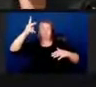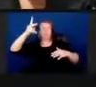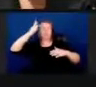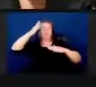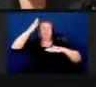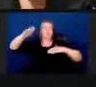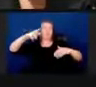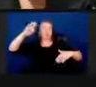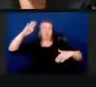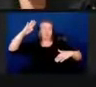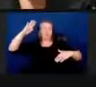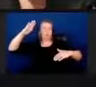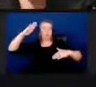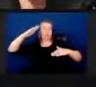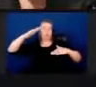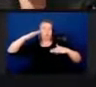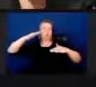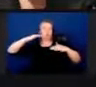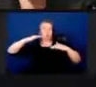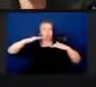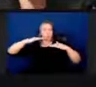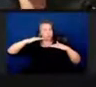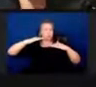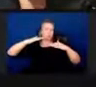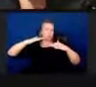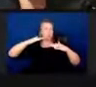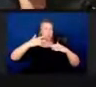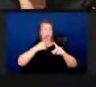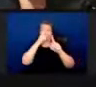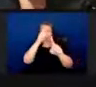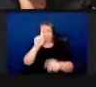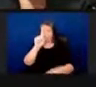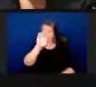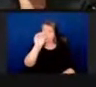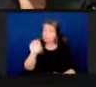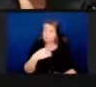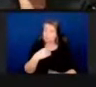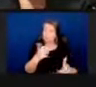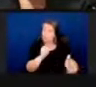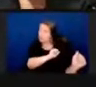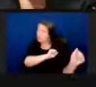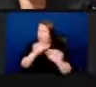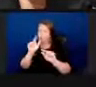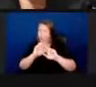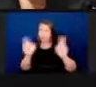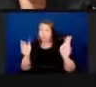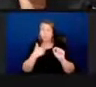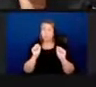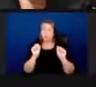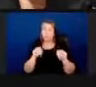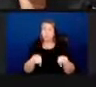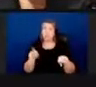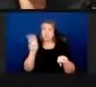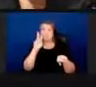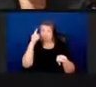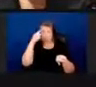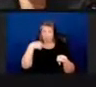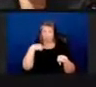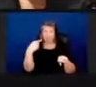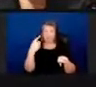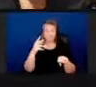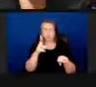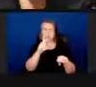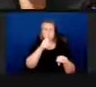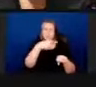tulisahau tumeweza kufuzu kwa kweli. Na mimi nina nuia kufikia asilimia